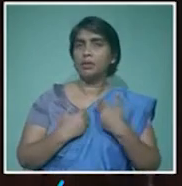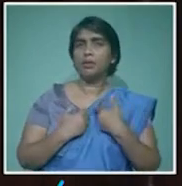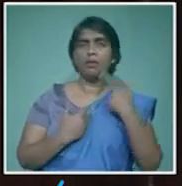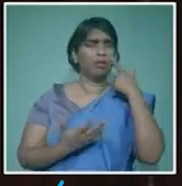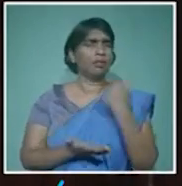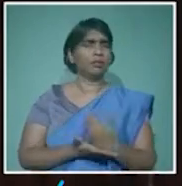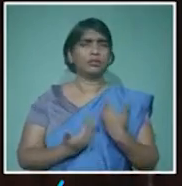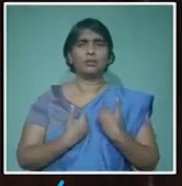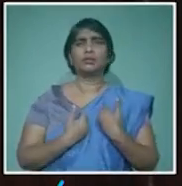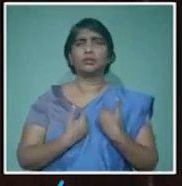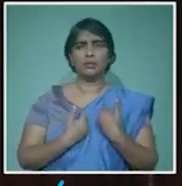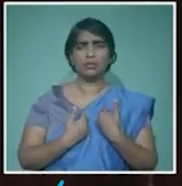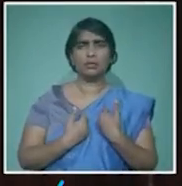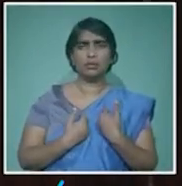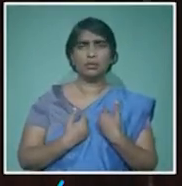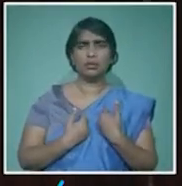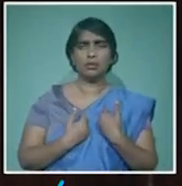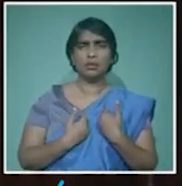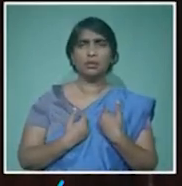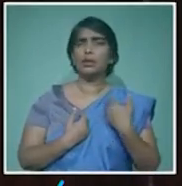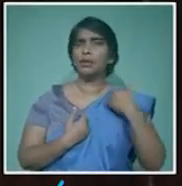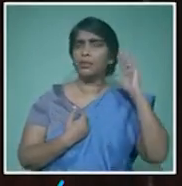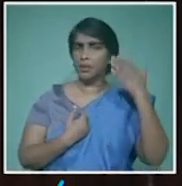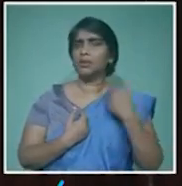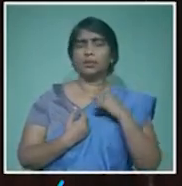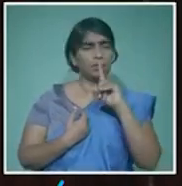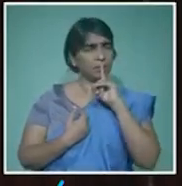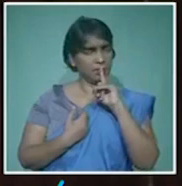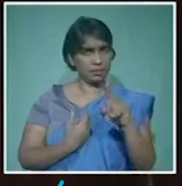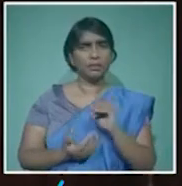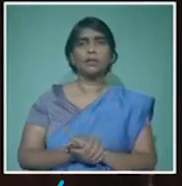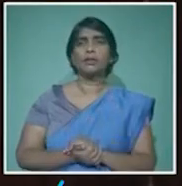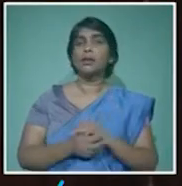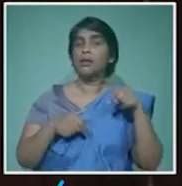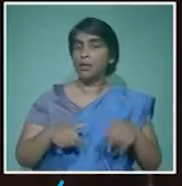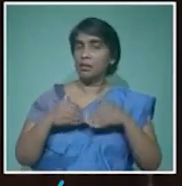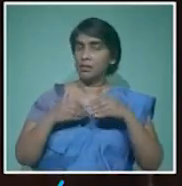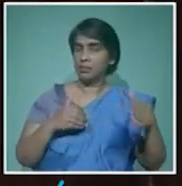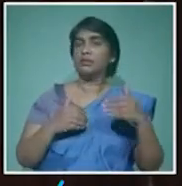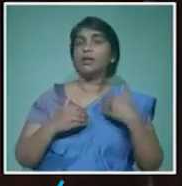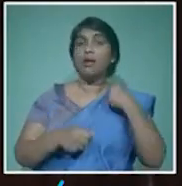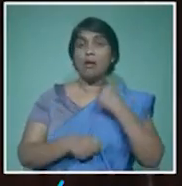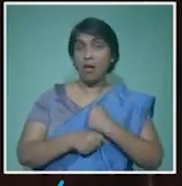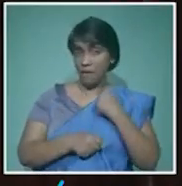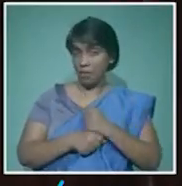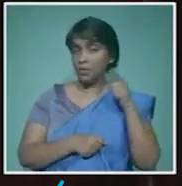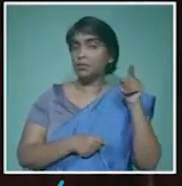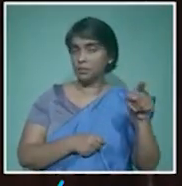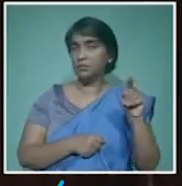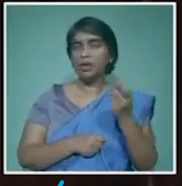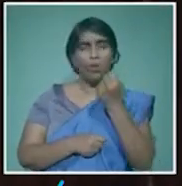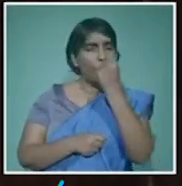විරාමත් අසරණතාවයකට පත් වෙන නියෝජ්‍ය කතානායකතුමනි. විශේෂයෙන්ම මම කියන්න ඕනේ අද වෙනකන් රජයෙන් කියලා